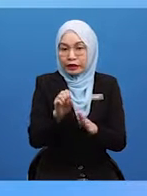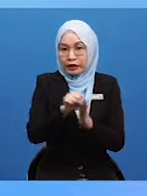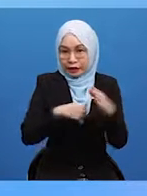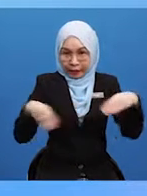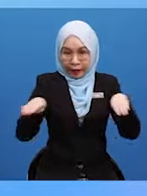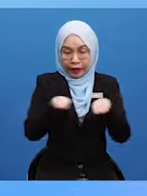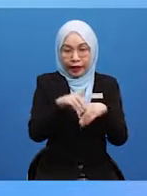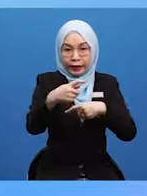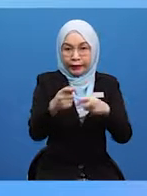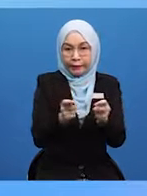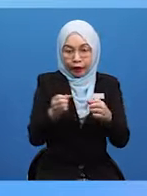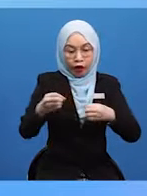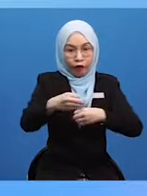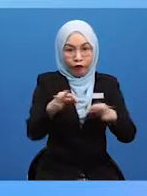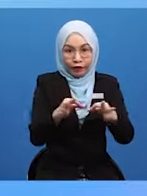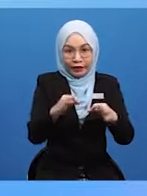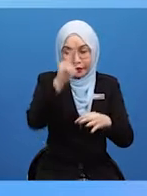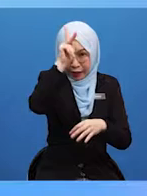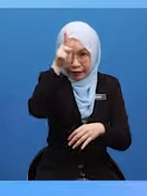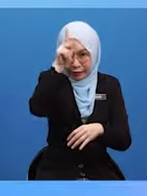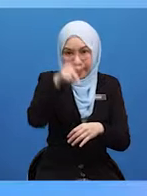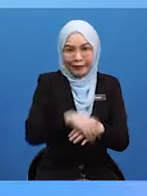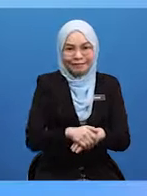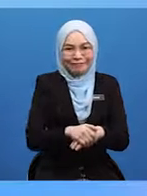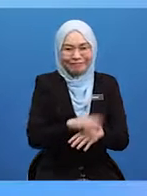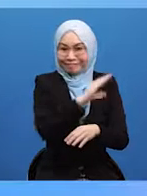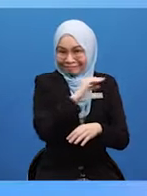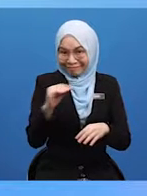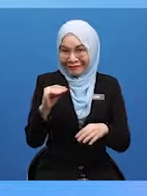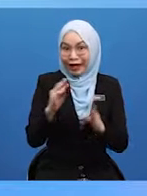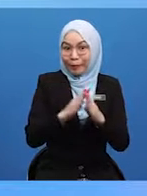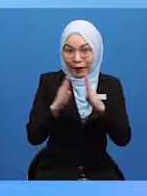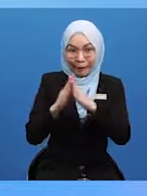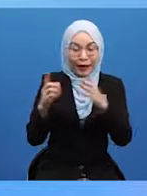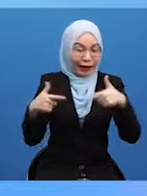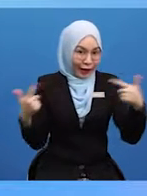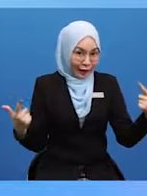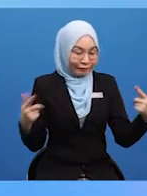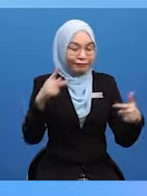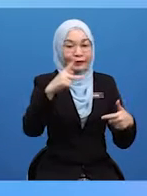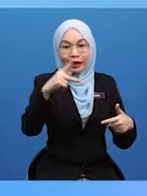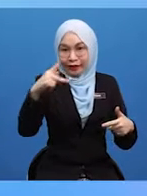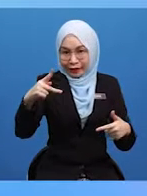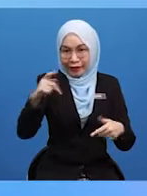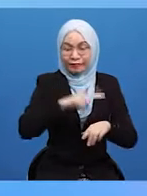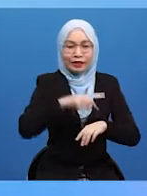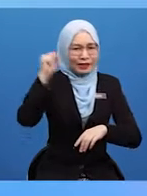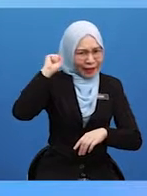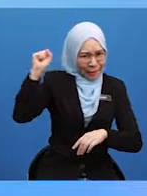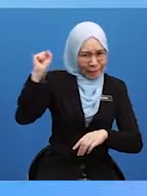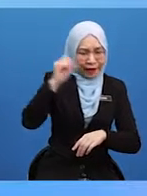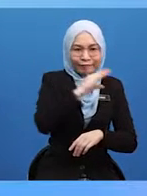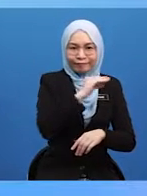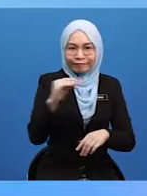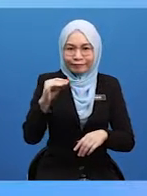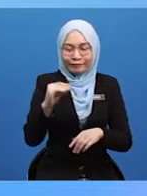kerajaan persekutuan. Manakala bandar-bandar lain seperti Kota Kinabalu di Sabah,